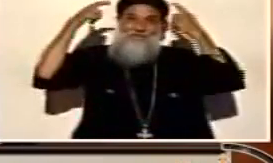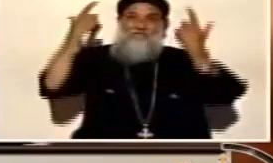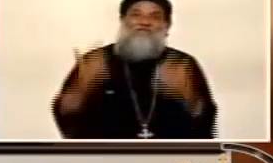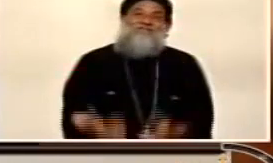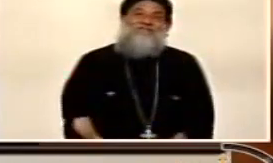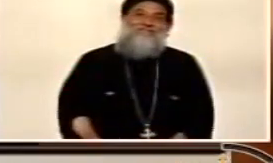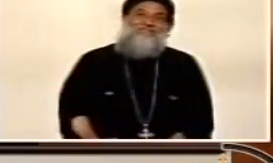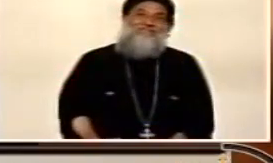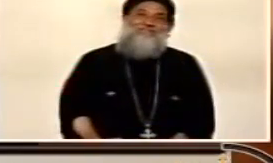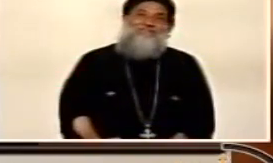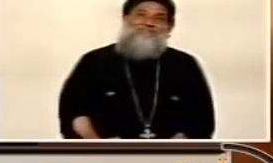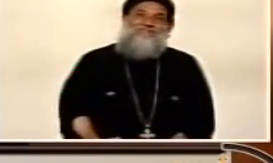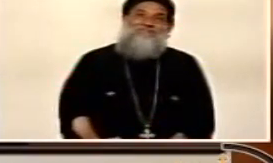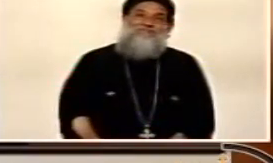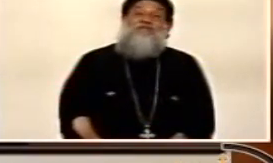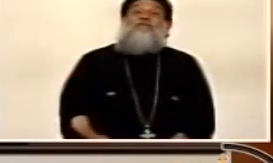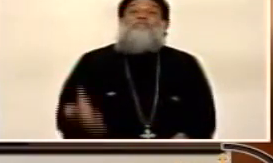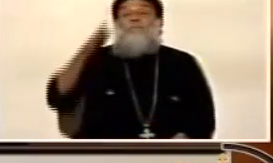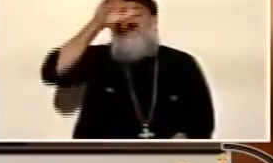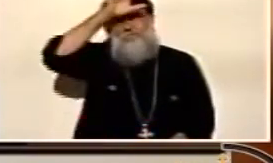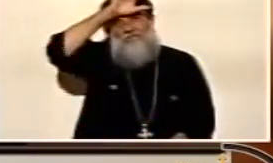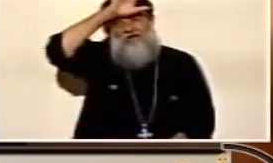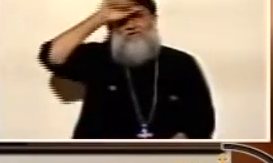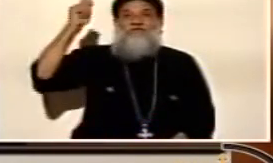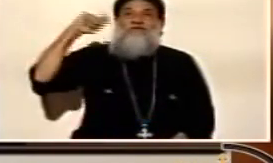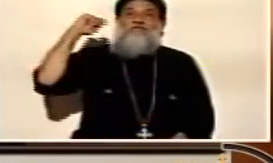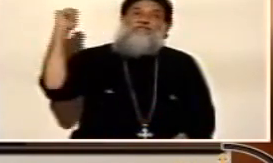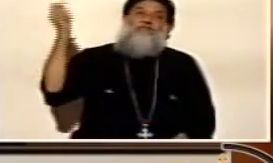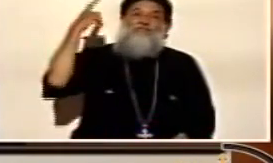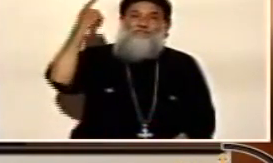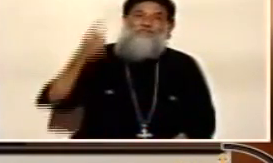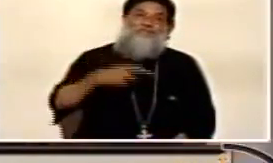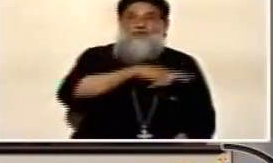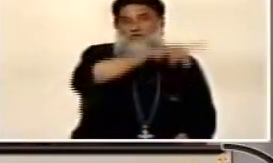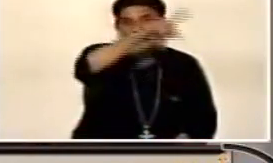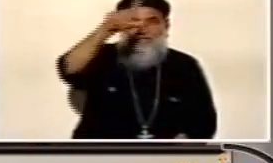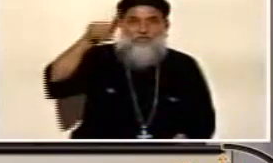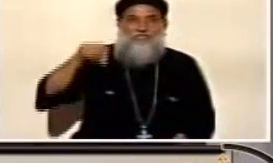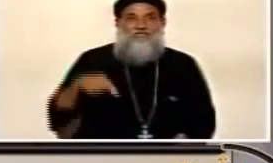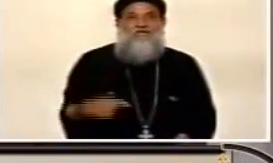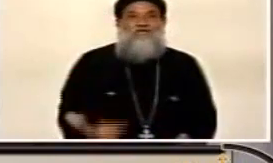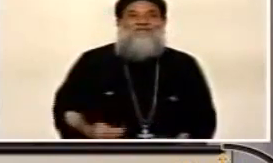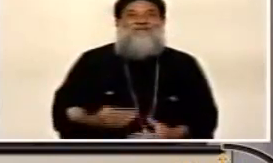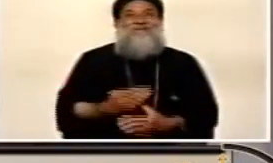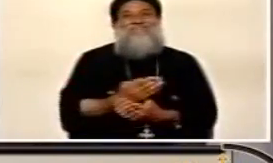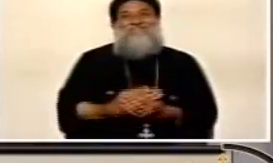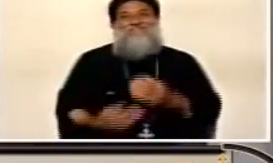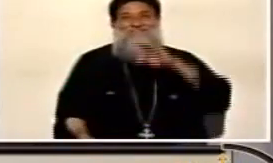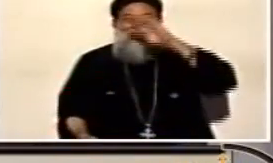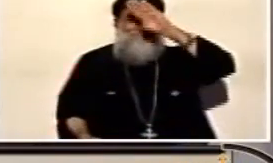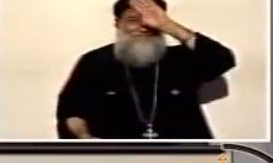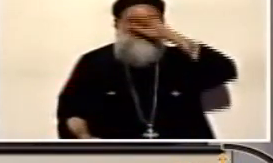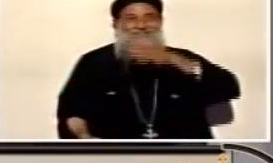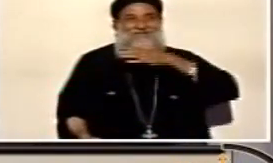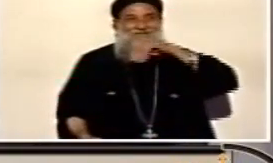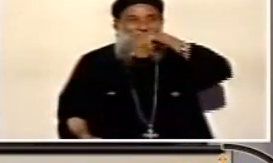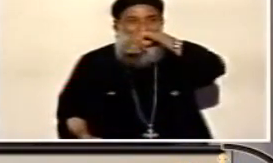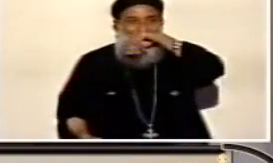ملكك زي داود. داود ما كان ملك، أو إحنا كلنا ملوك وكهنة سيدنا.